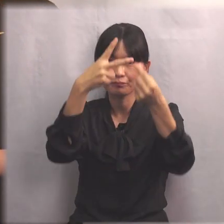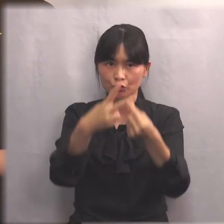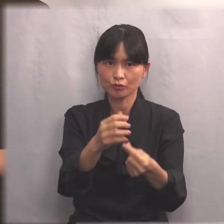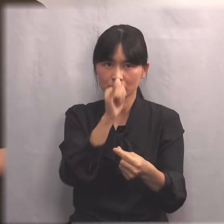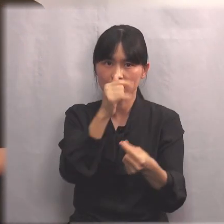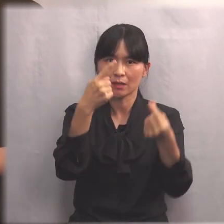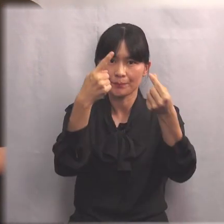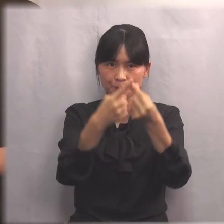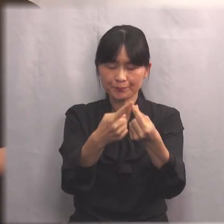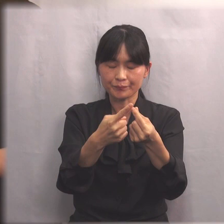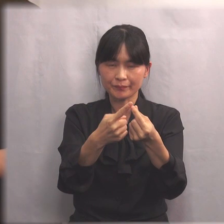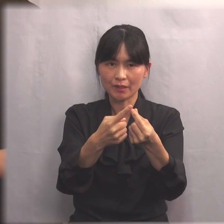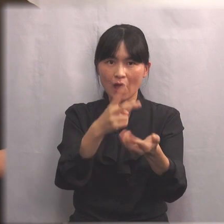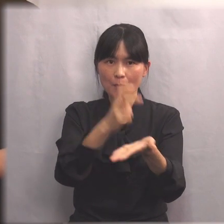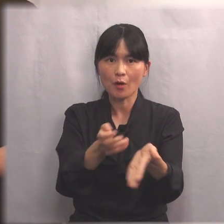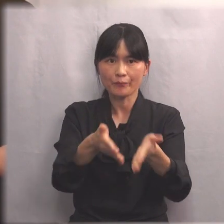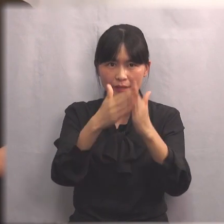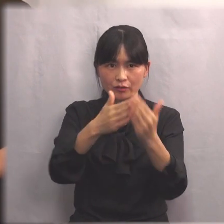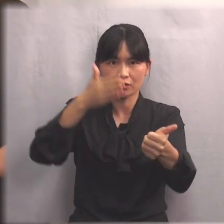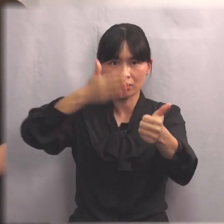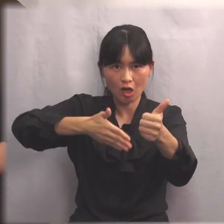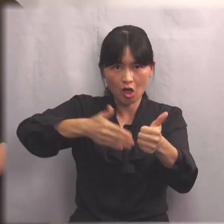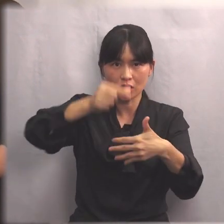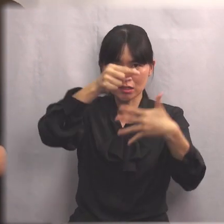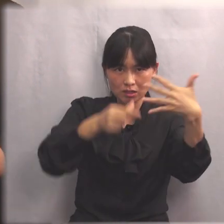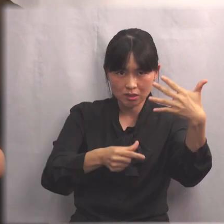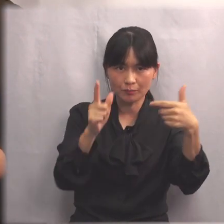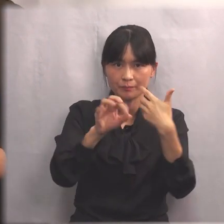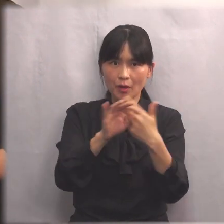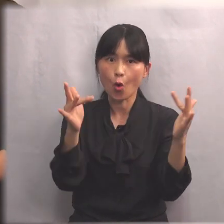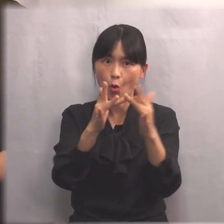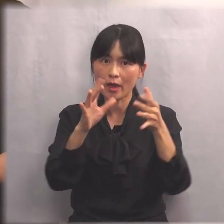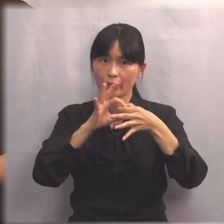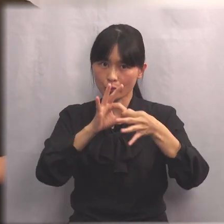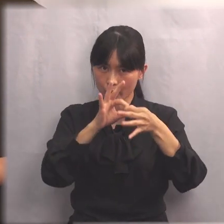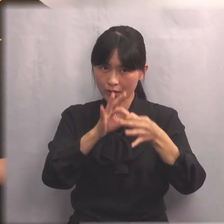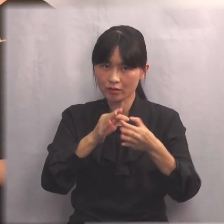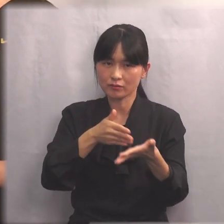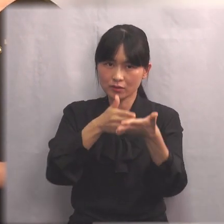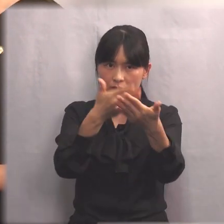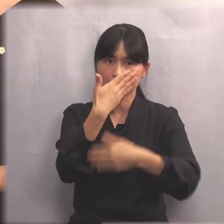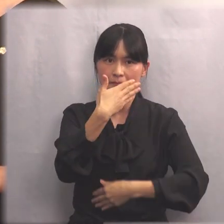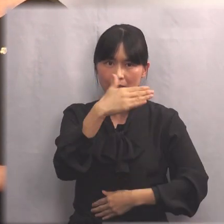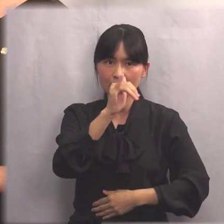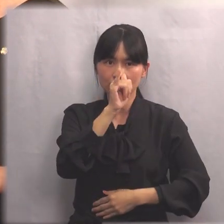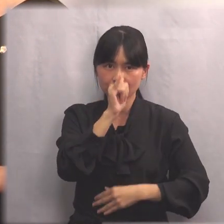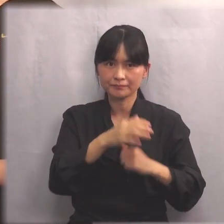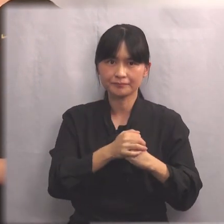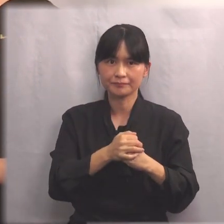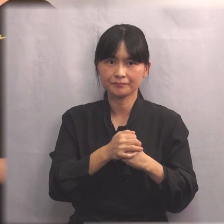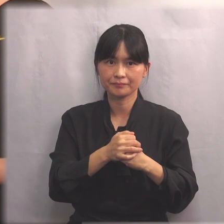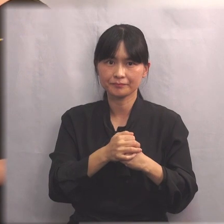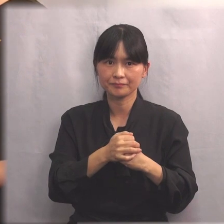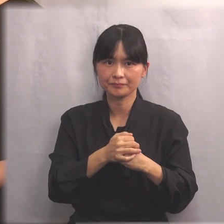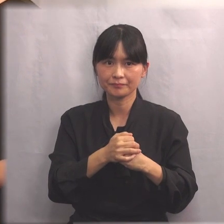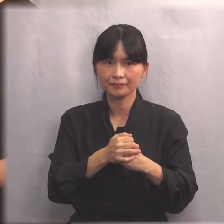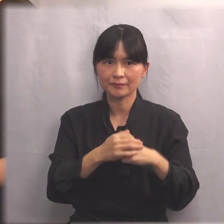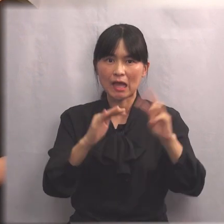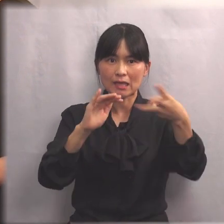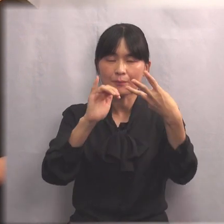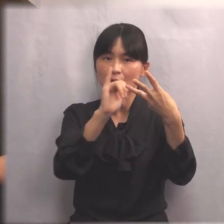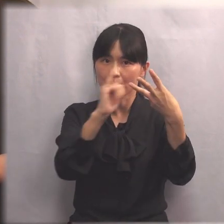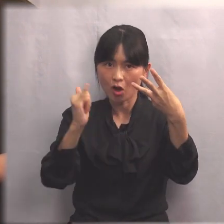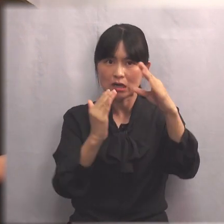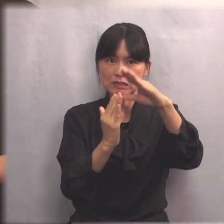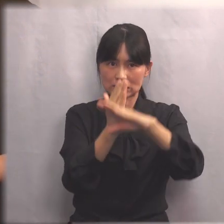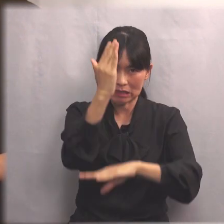번째는 입법 청원 시스템인데 온라인 당원 입법 청원 시스템의 도입을 제안드렸습니다. 300명 이상의